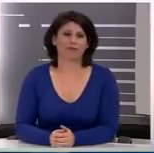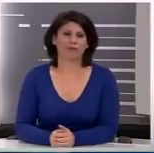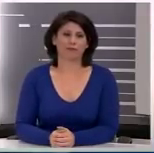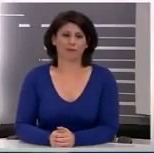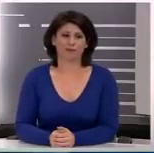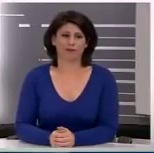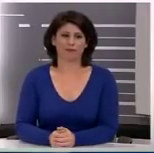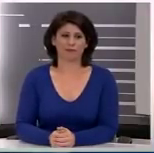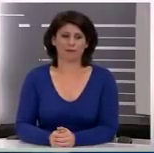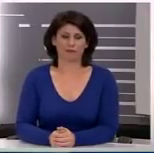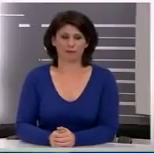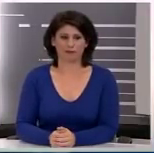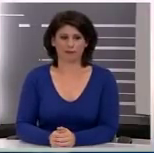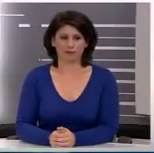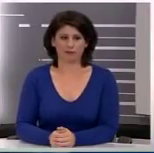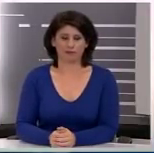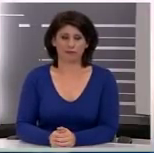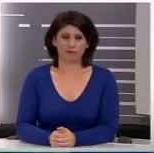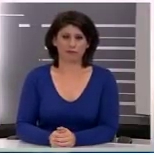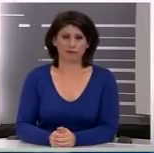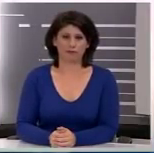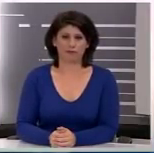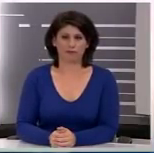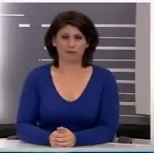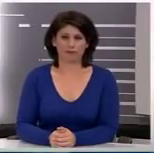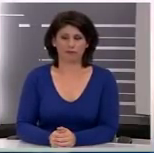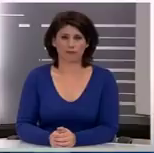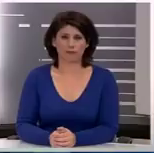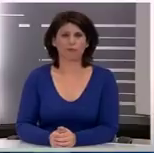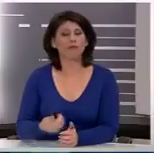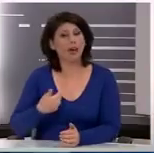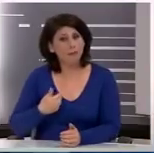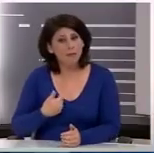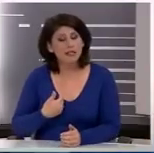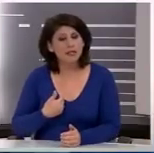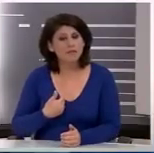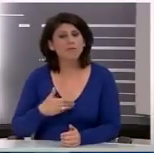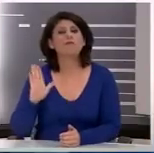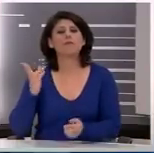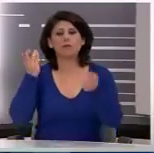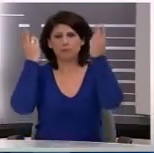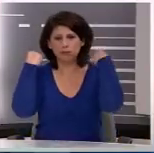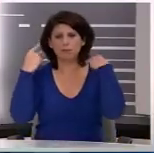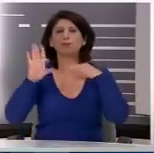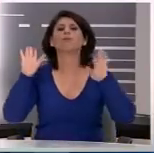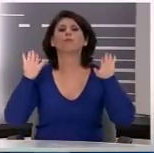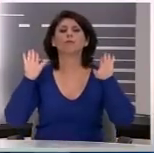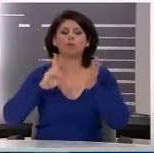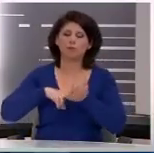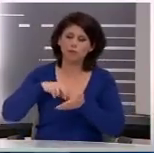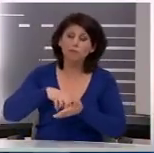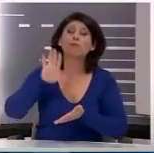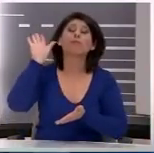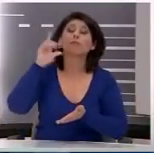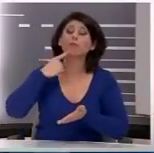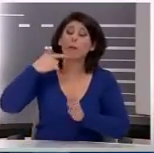Το σταματήσαν, έτσι. Λοιπόν, εμείς λοιπόν δεν υποκύψαμε. Είπαμε θα